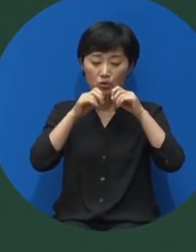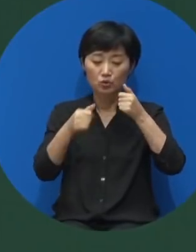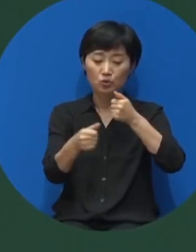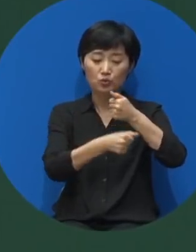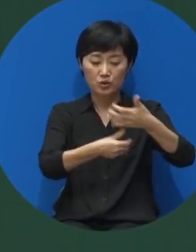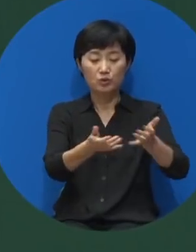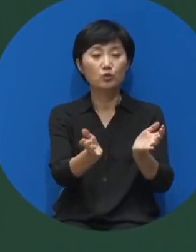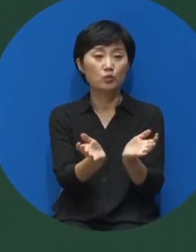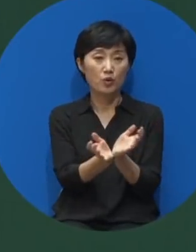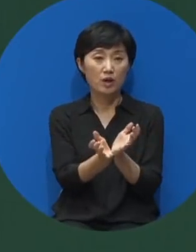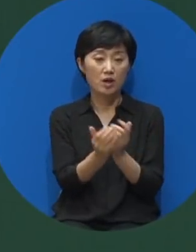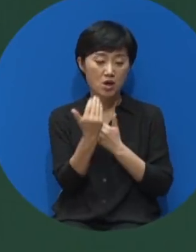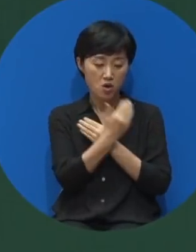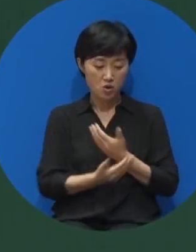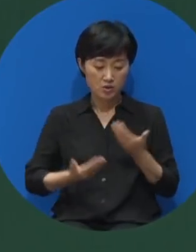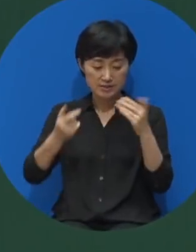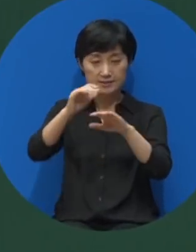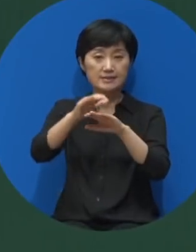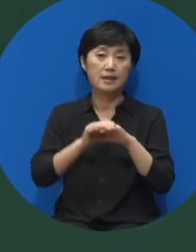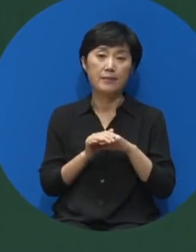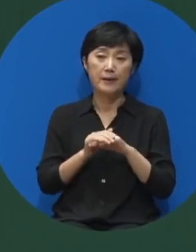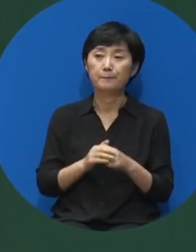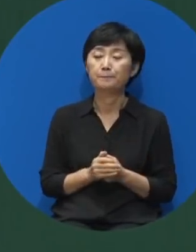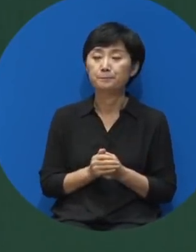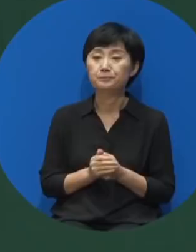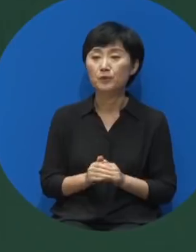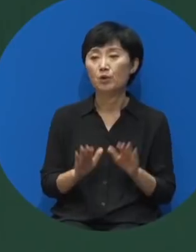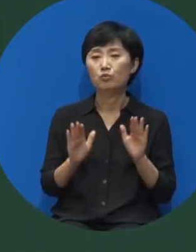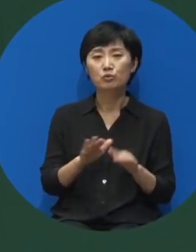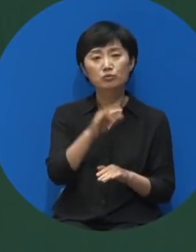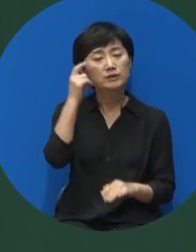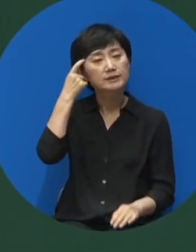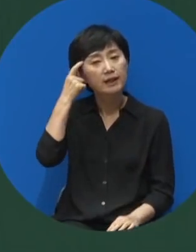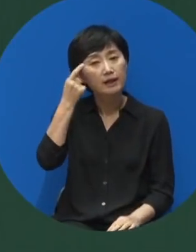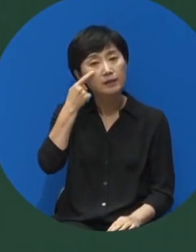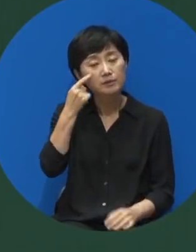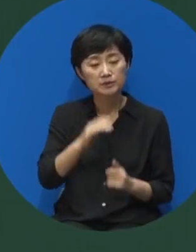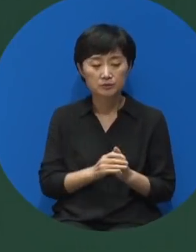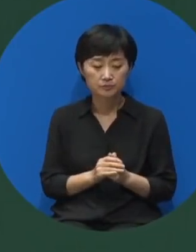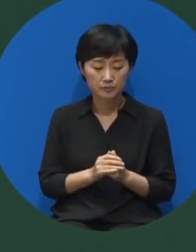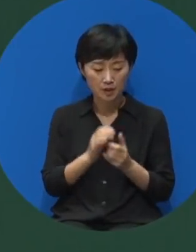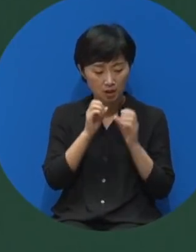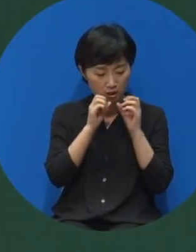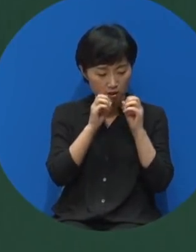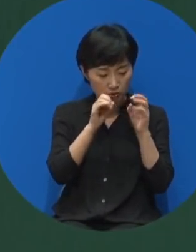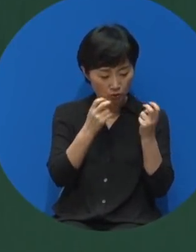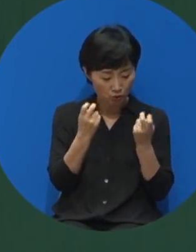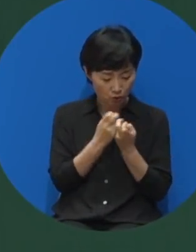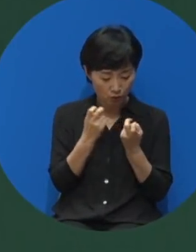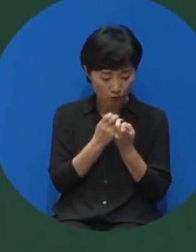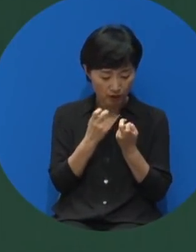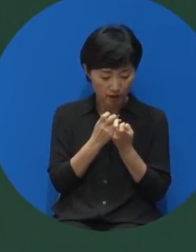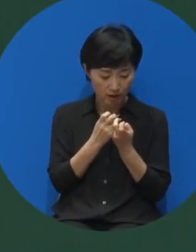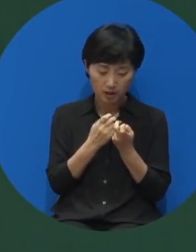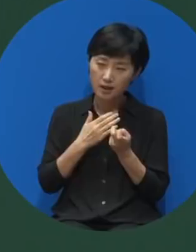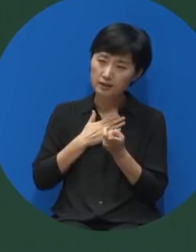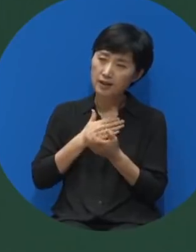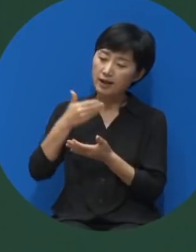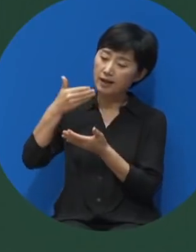是传道委员会献身礼拜。 어떻게 전도해야 될까요? 应该怎样传道？ 또 어떻게 남은 시간을 살아가면 됩니까?